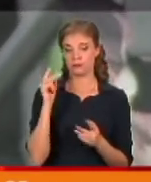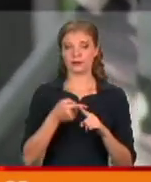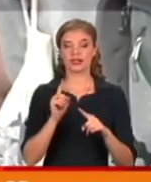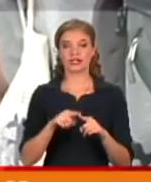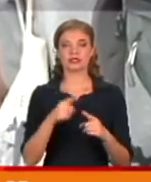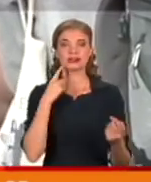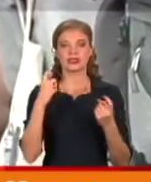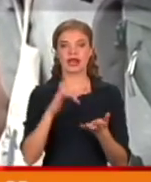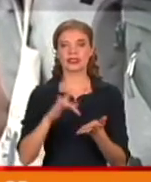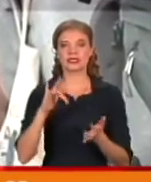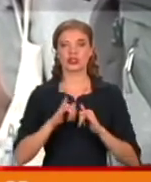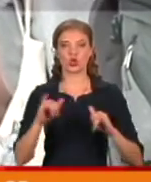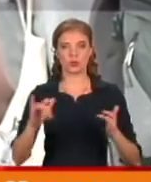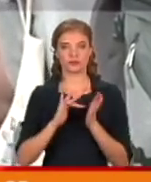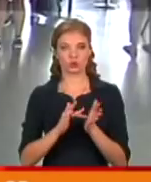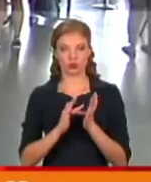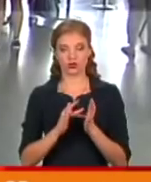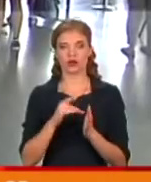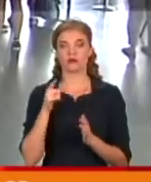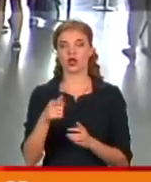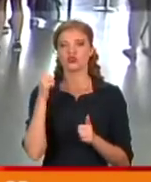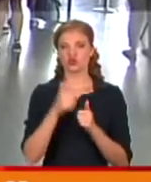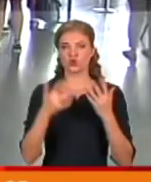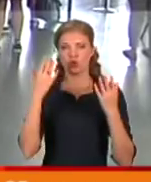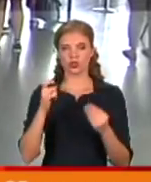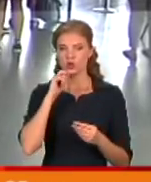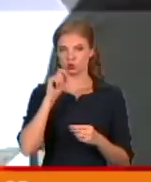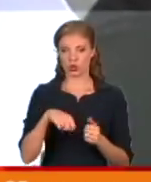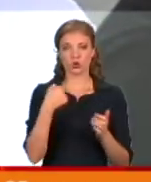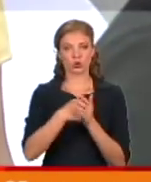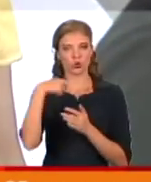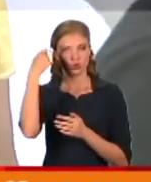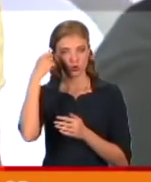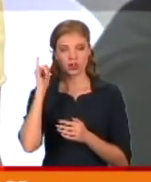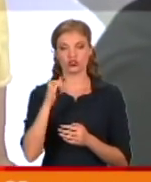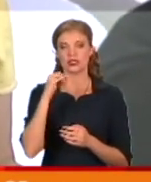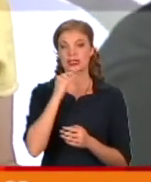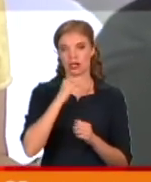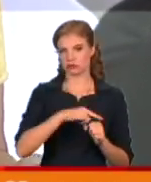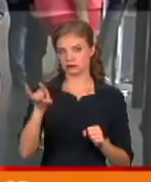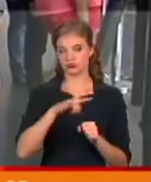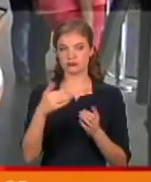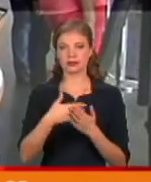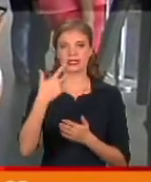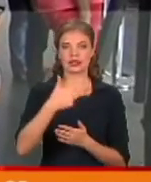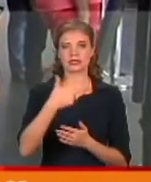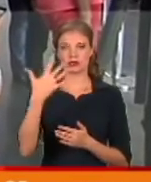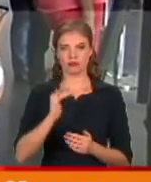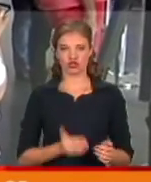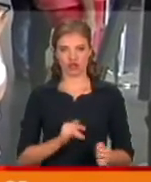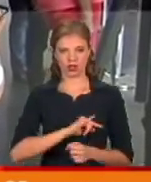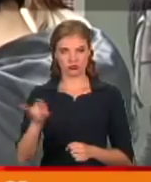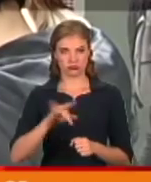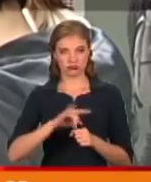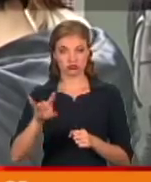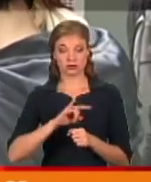дані Центру розвитку туризму. У пікові дати щодня з України до Туреччини і Єгипту відлітало за 35 чартерних